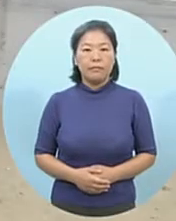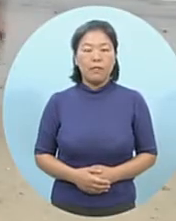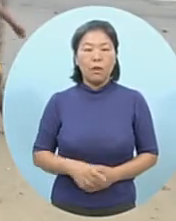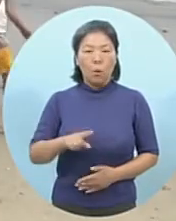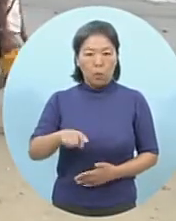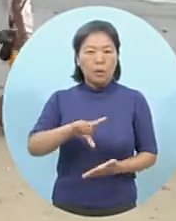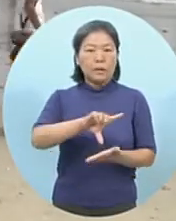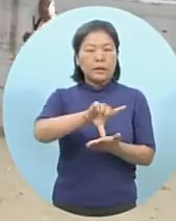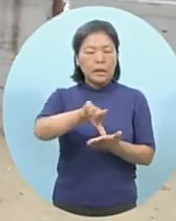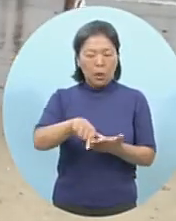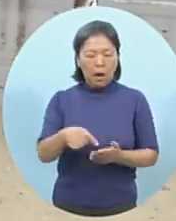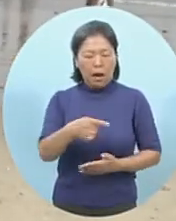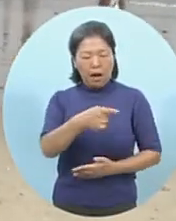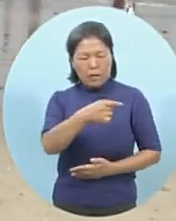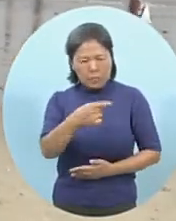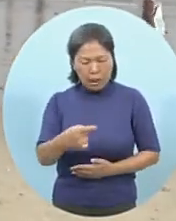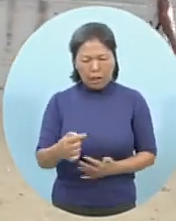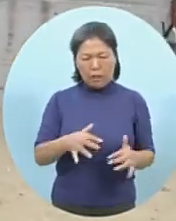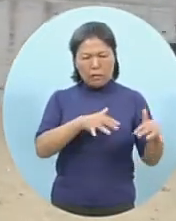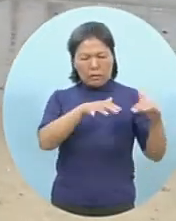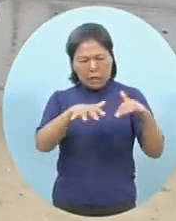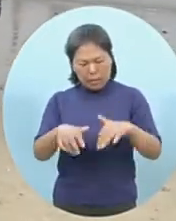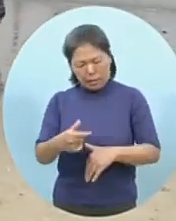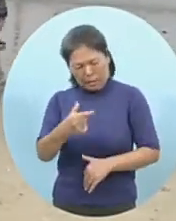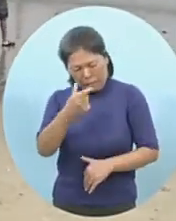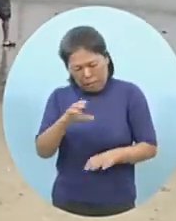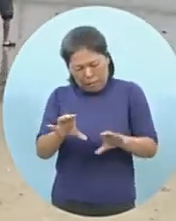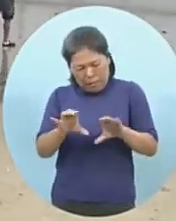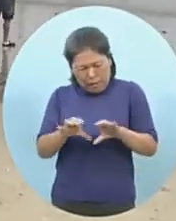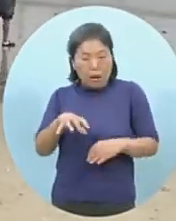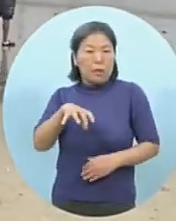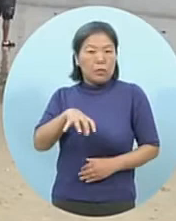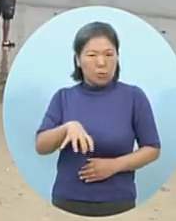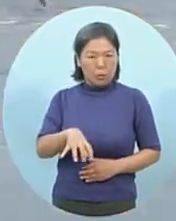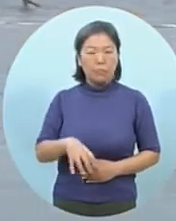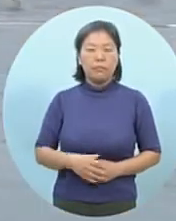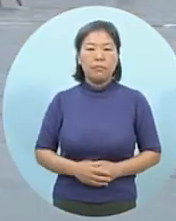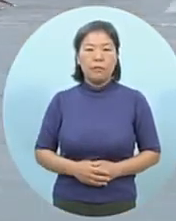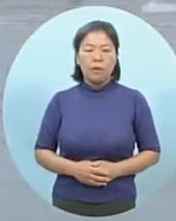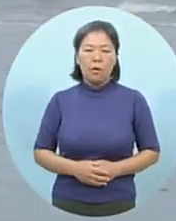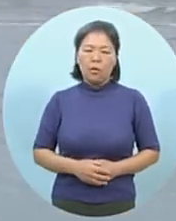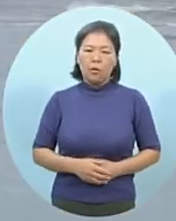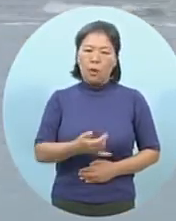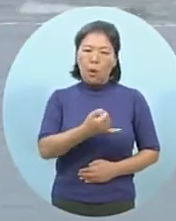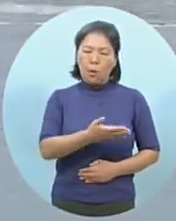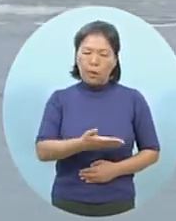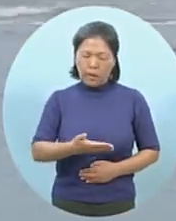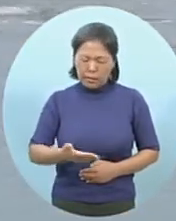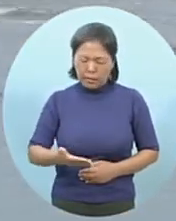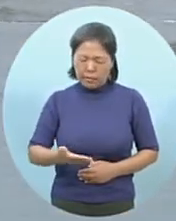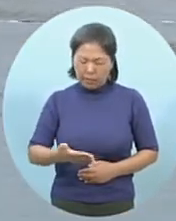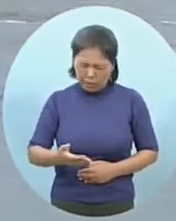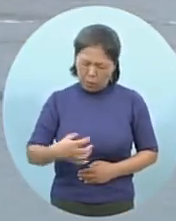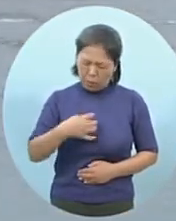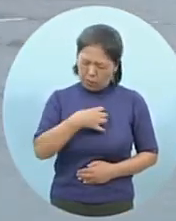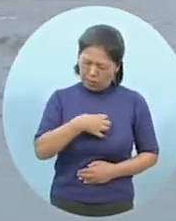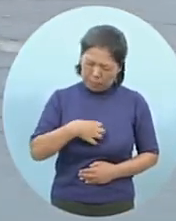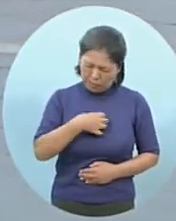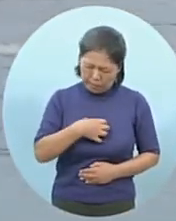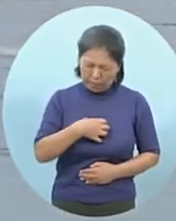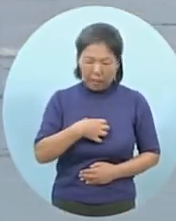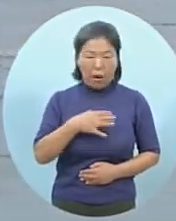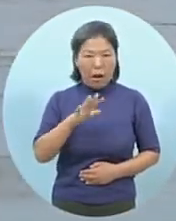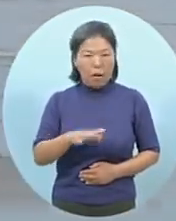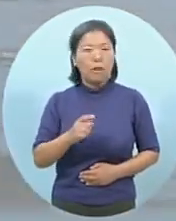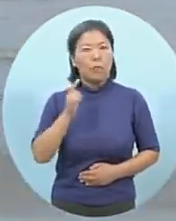この地域は一番津波被害も大きかったところで、海に対するいろんな複雑な思いあ